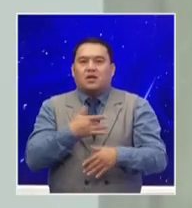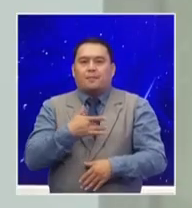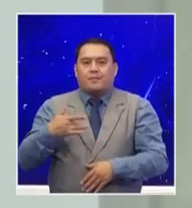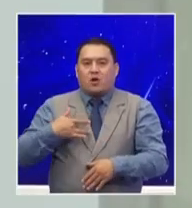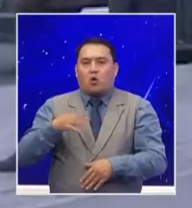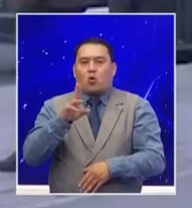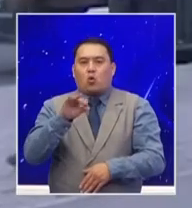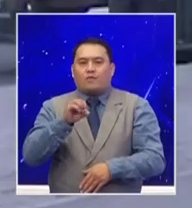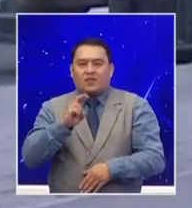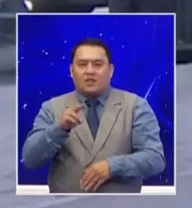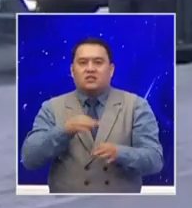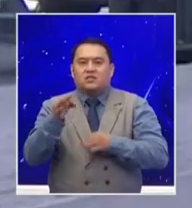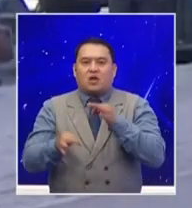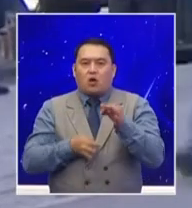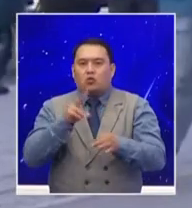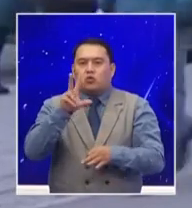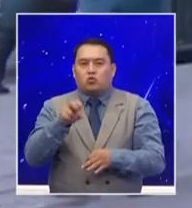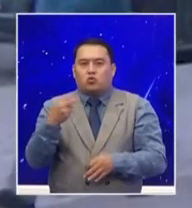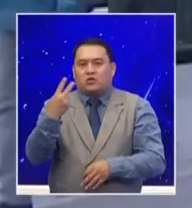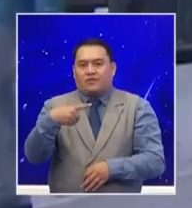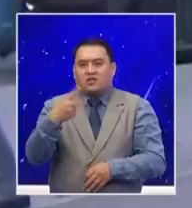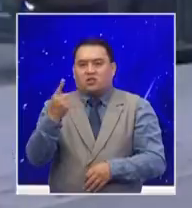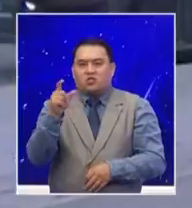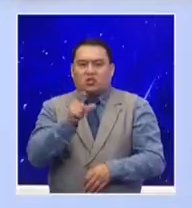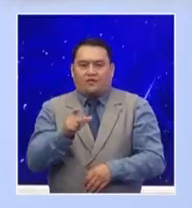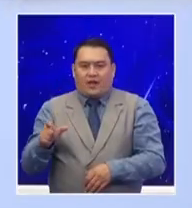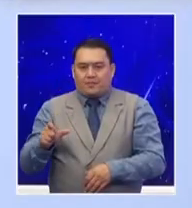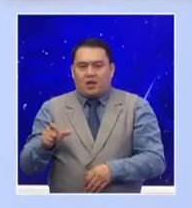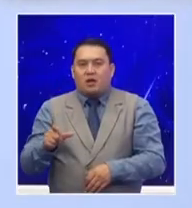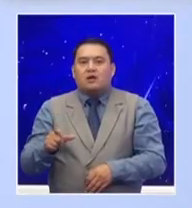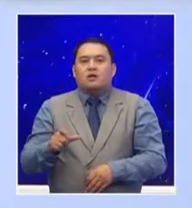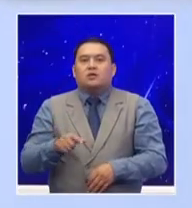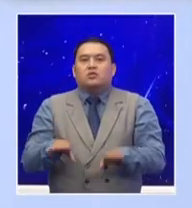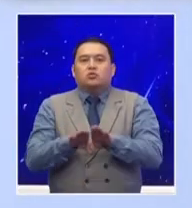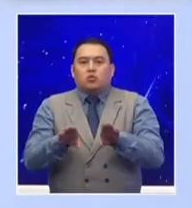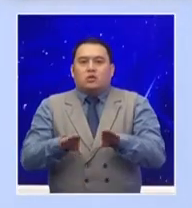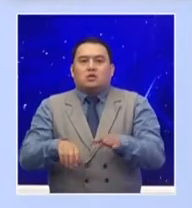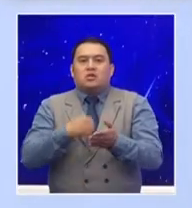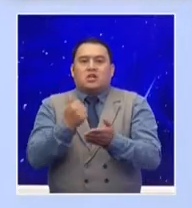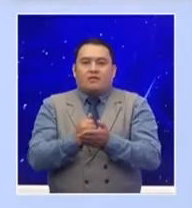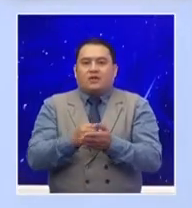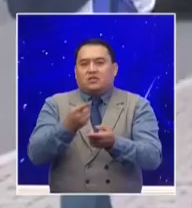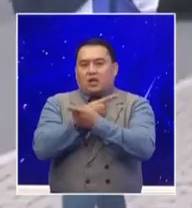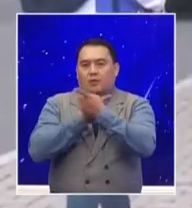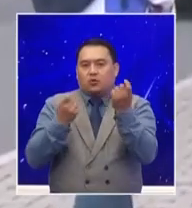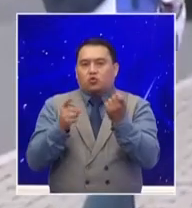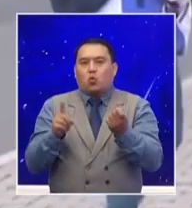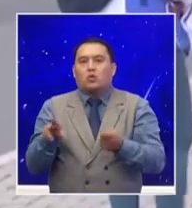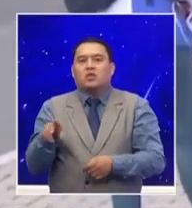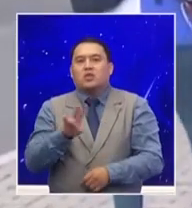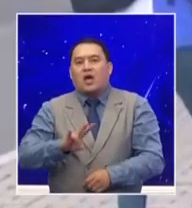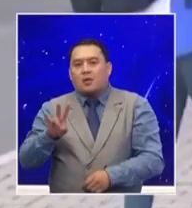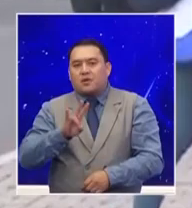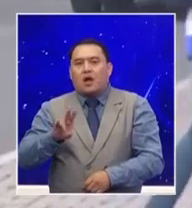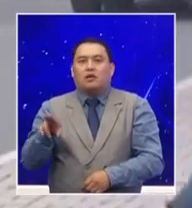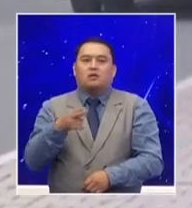признаками COVID за сутки подтверждена у 321 человека. Между тем, сегодня глава Минздрава заявил, что уже в